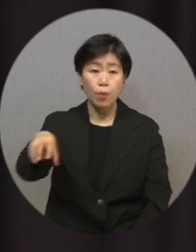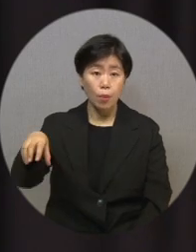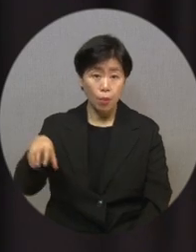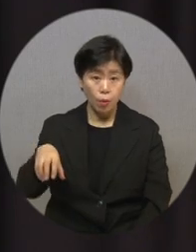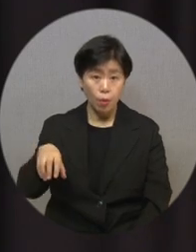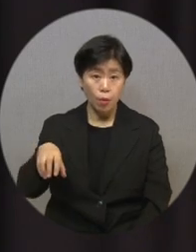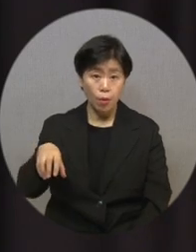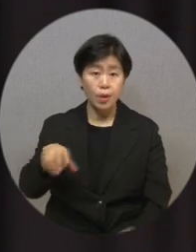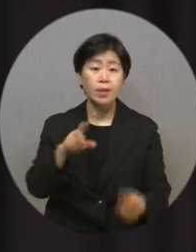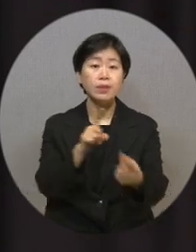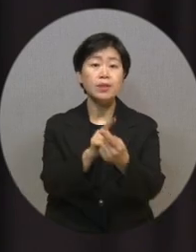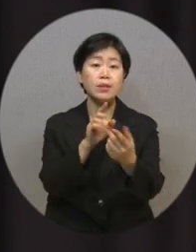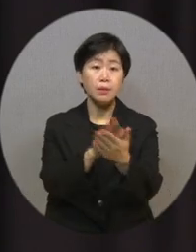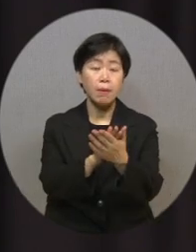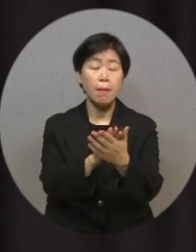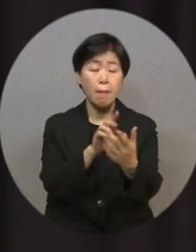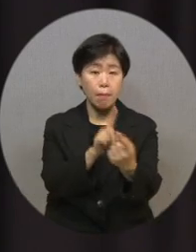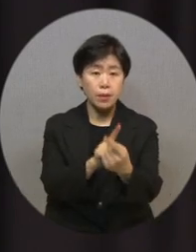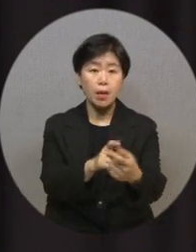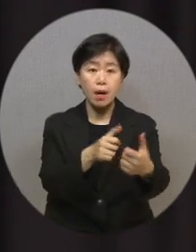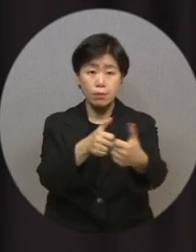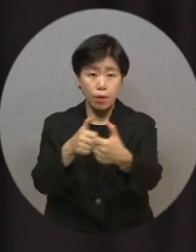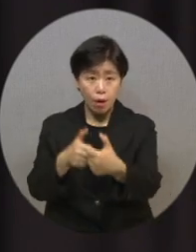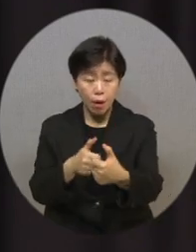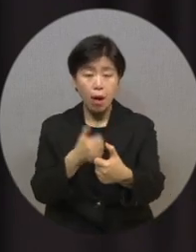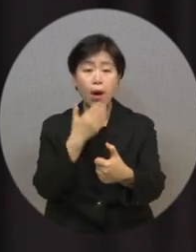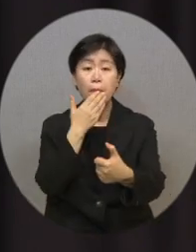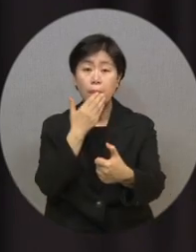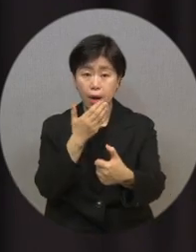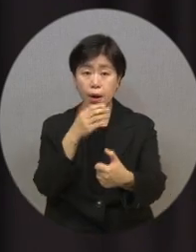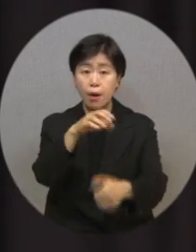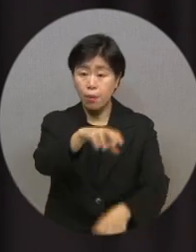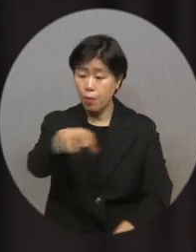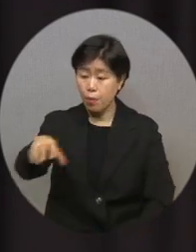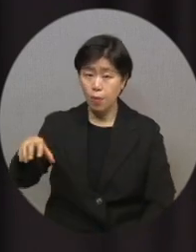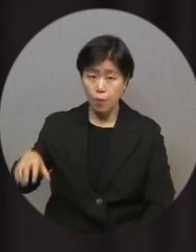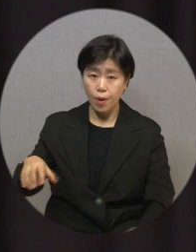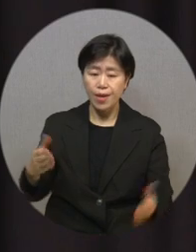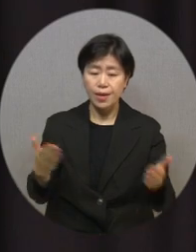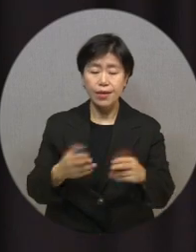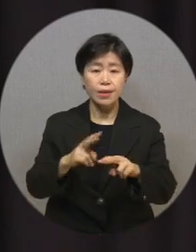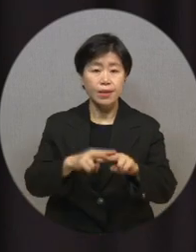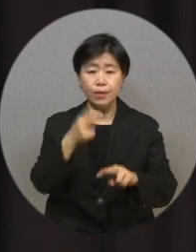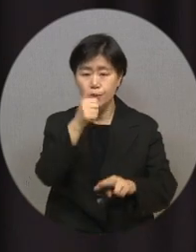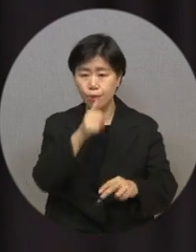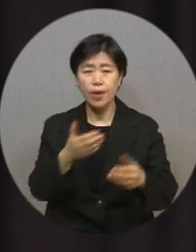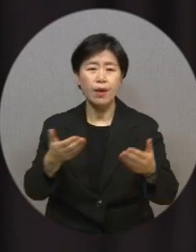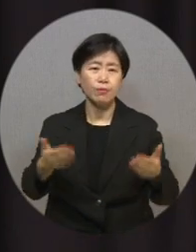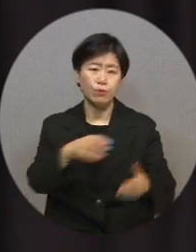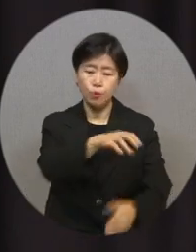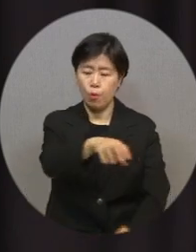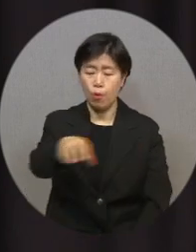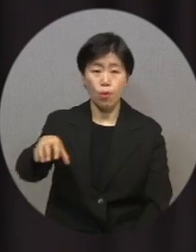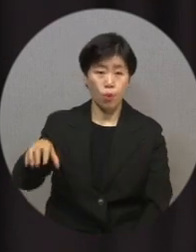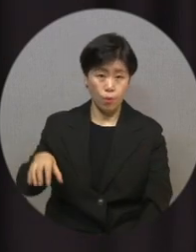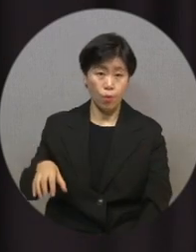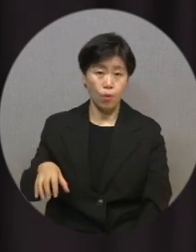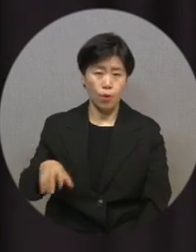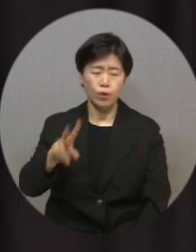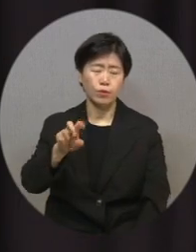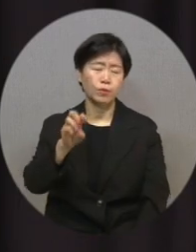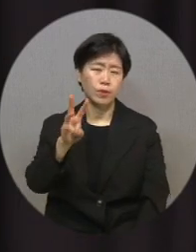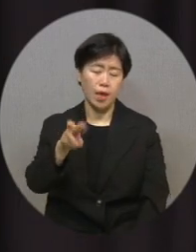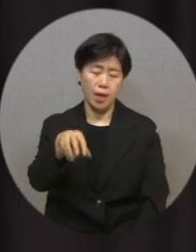장애인분들이 찾아오시고 또 사업주들도 찾아오셔서 그렇게 취업 발산을 이렇게 오프라인을 위주로 이제 취어